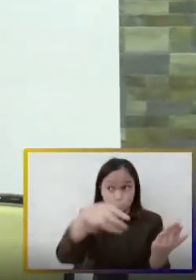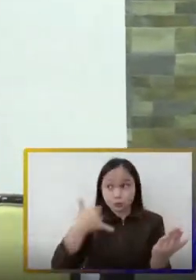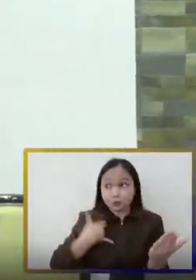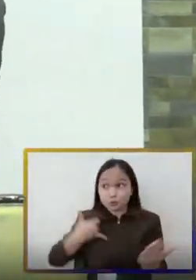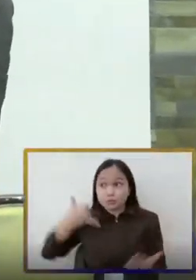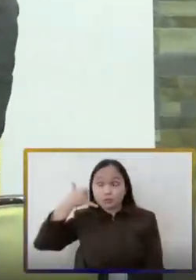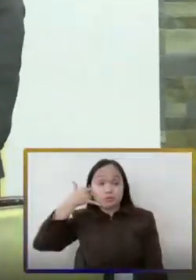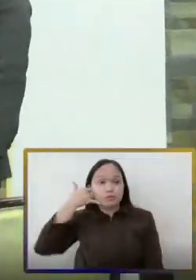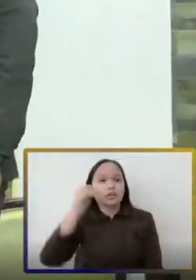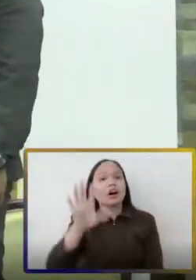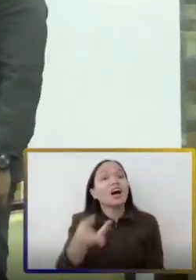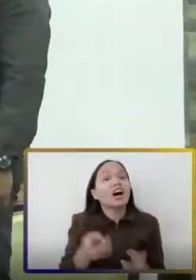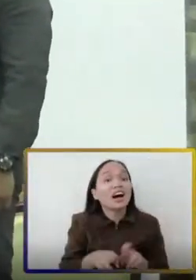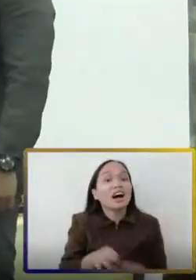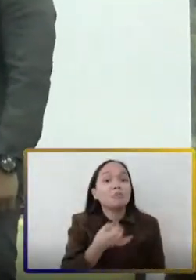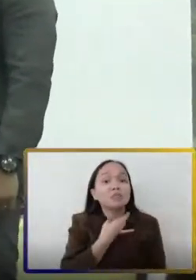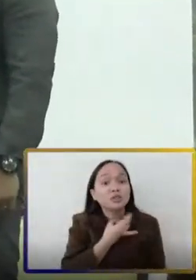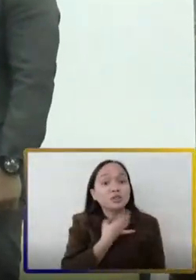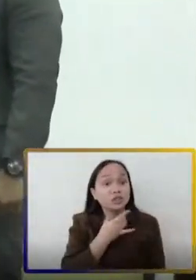di bastos din.